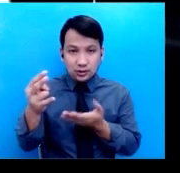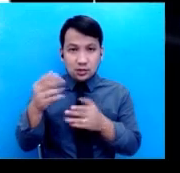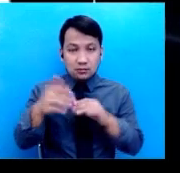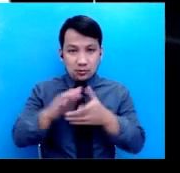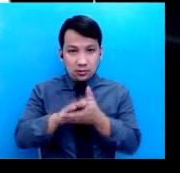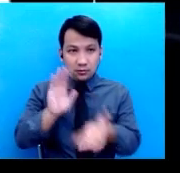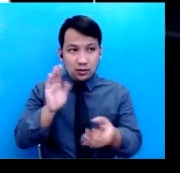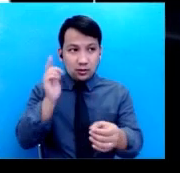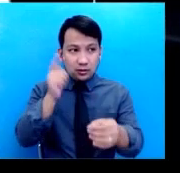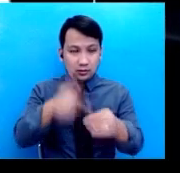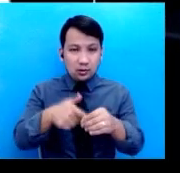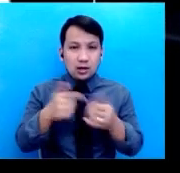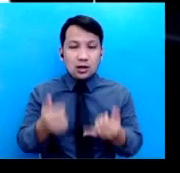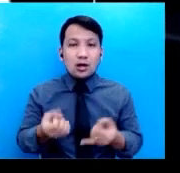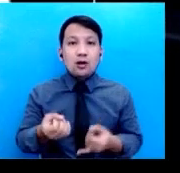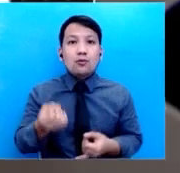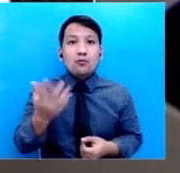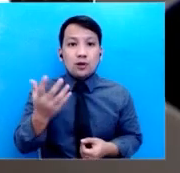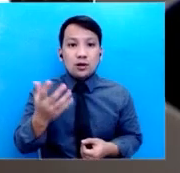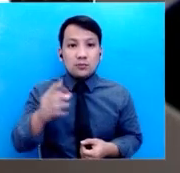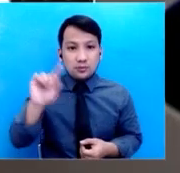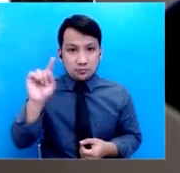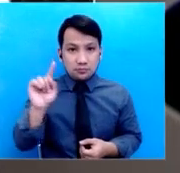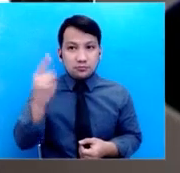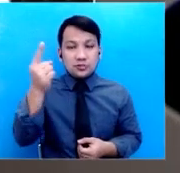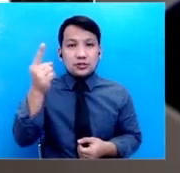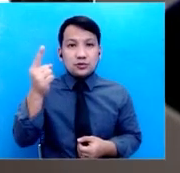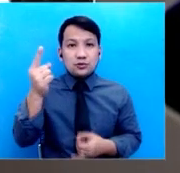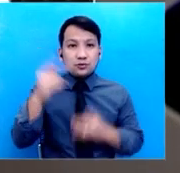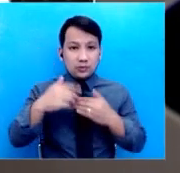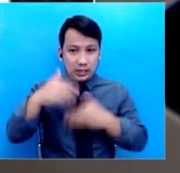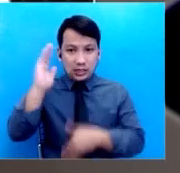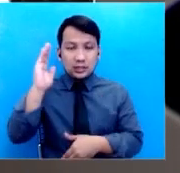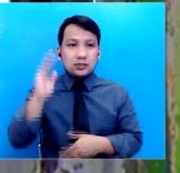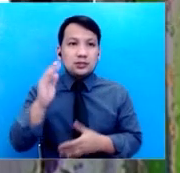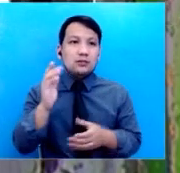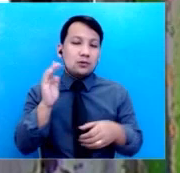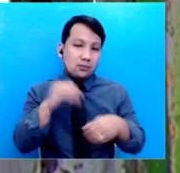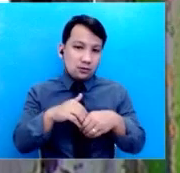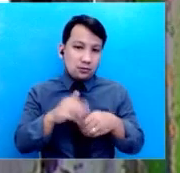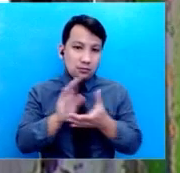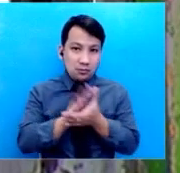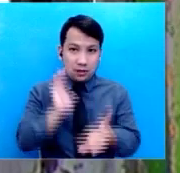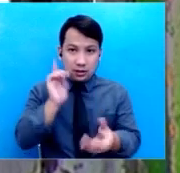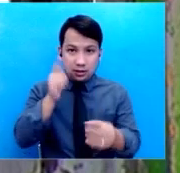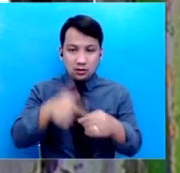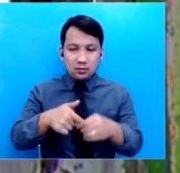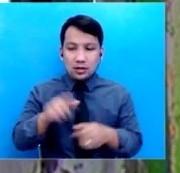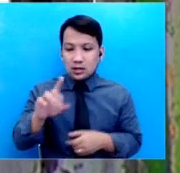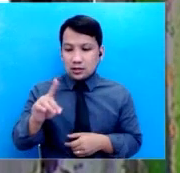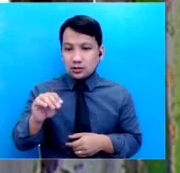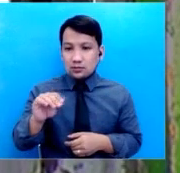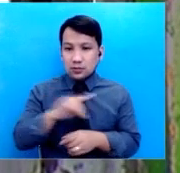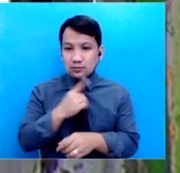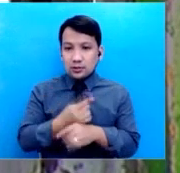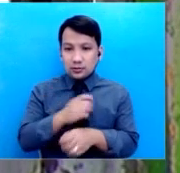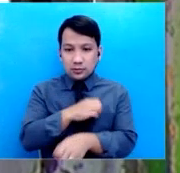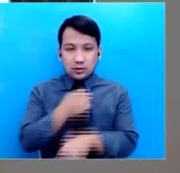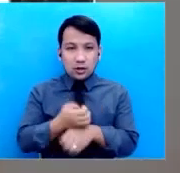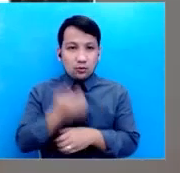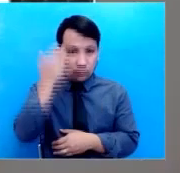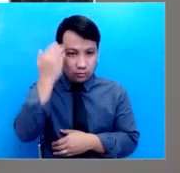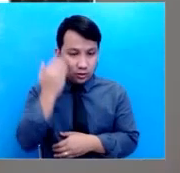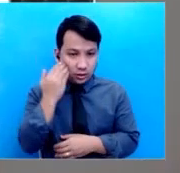taon kung saan mahigit piso ang itinaas ng presyo. Paliwanag ng Department of Energy, kakulangan sa supply ng petrolyo sa